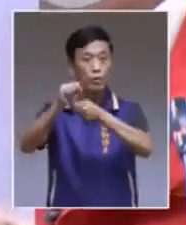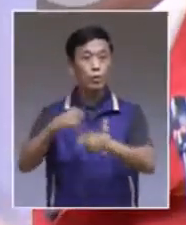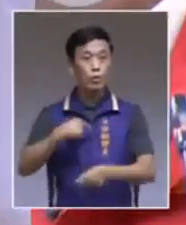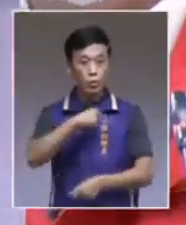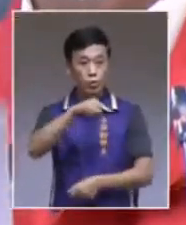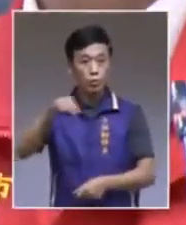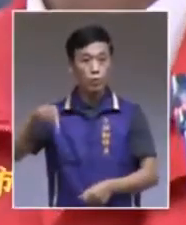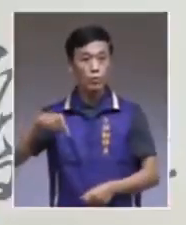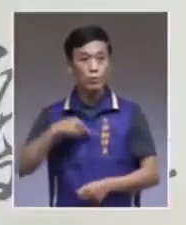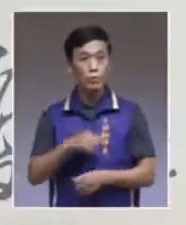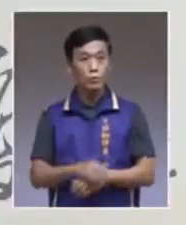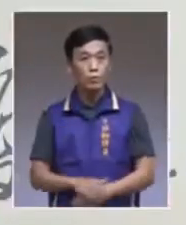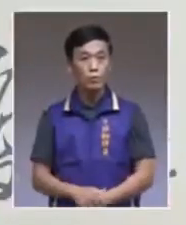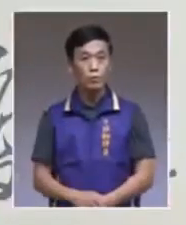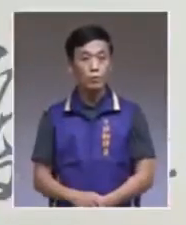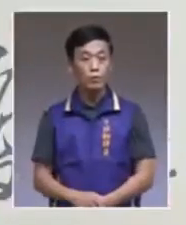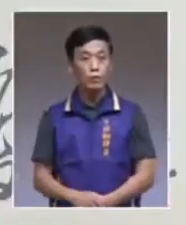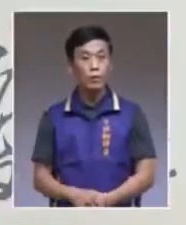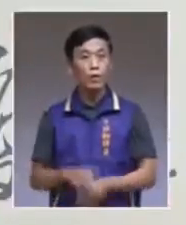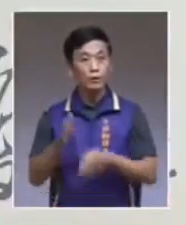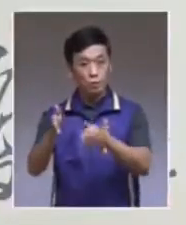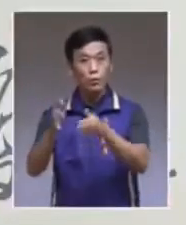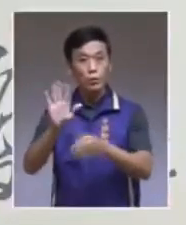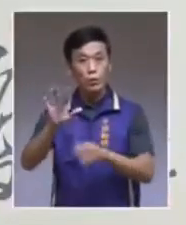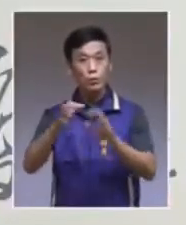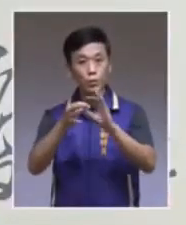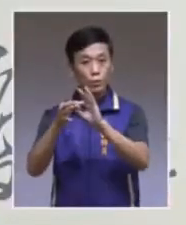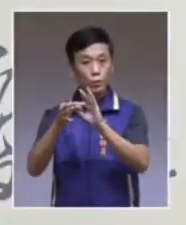在这个相关的